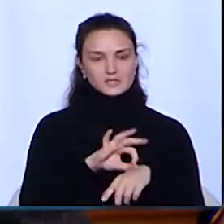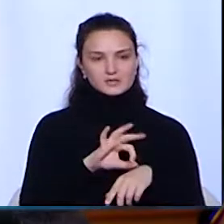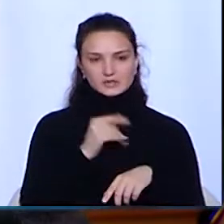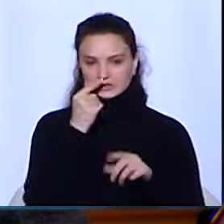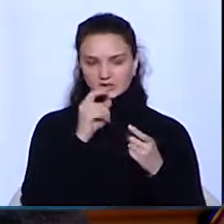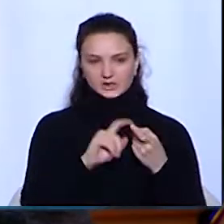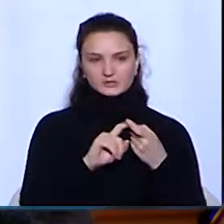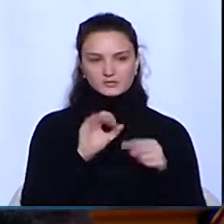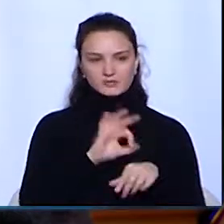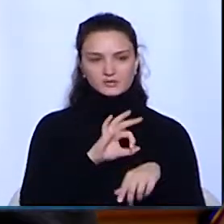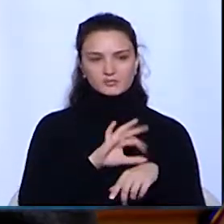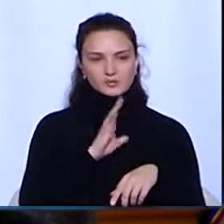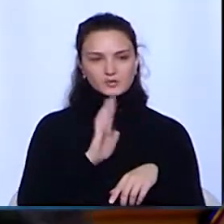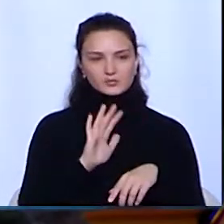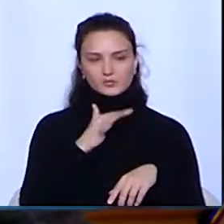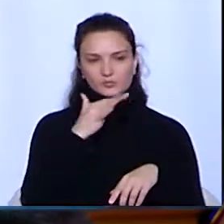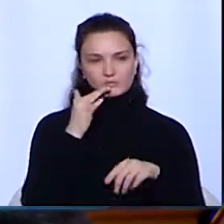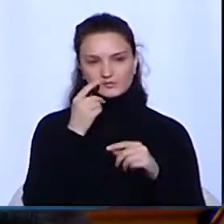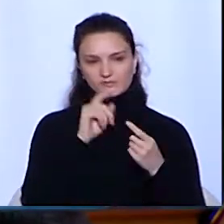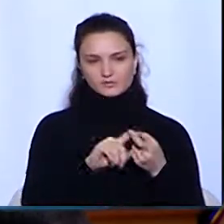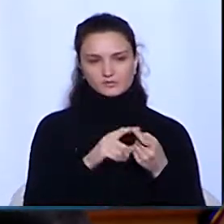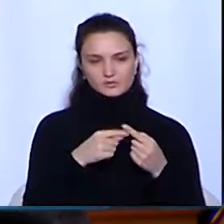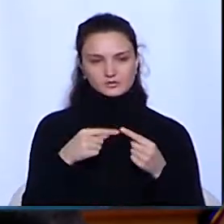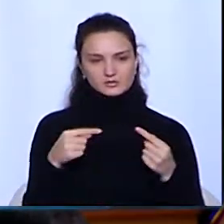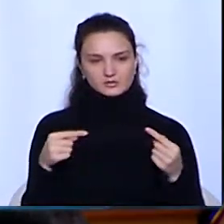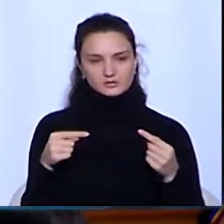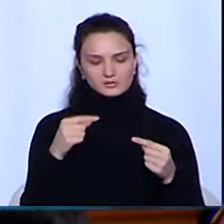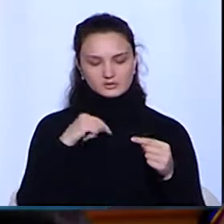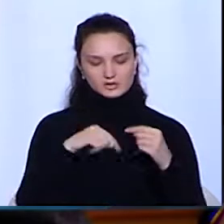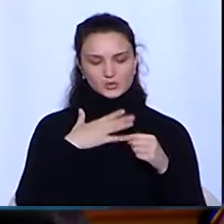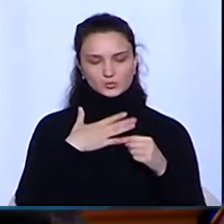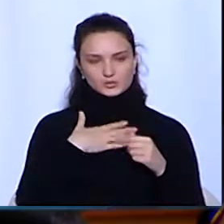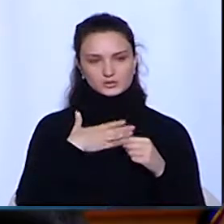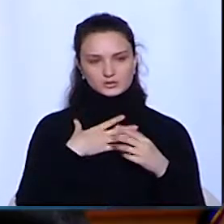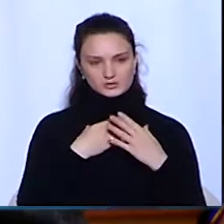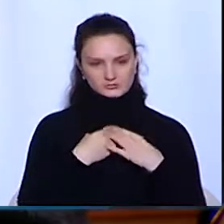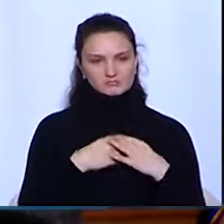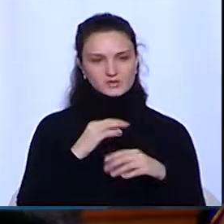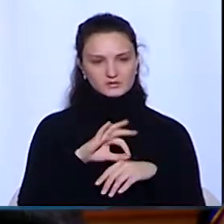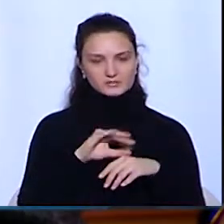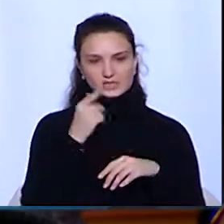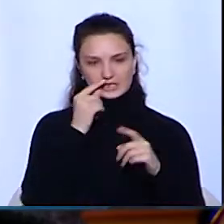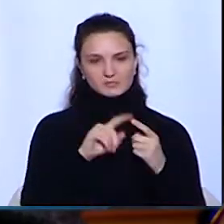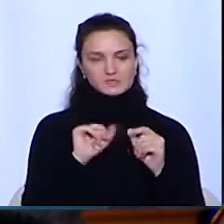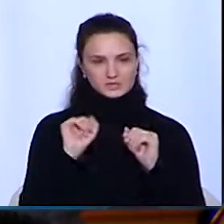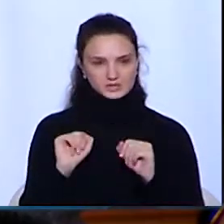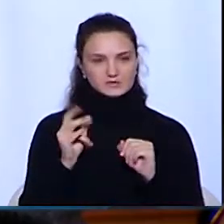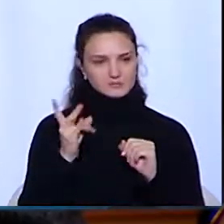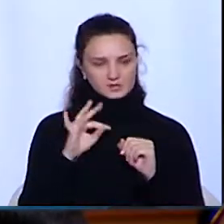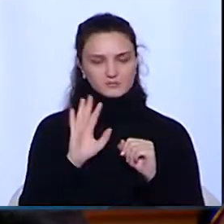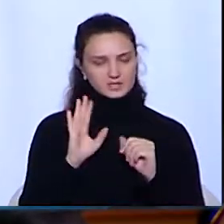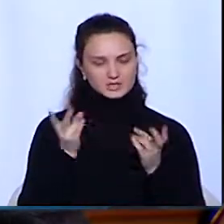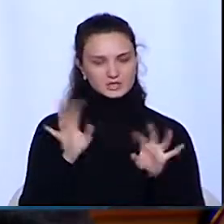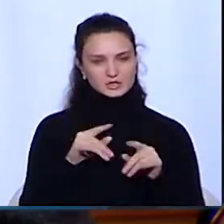გრიპით გამოწვეული ავადობა არ იყოს. უამრავი ვირუსია, რომელიც იწვევს სასუნთქი სისტემის დაავადებებს, ასე რომ თქვენ გრიპისაგან დაგიცავთ, მაგრამ